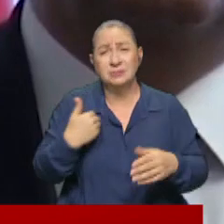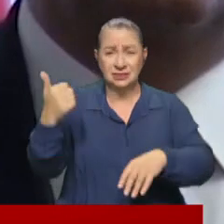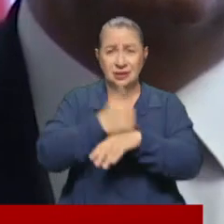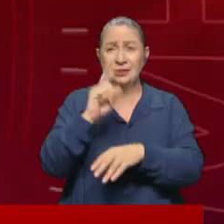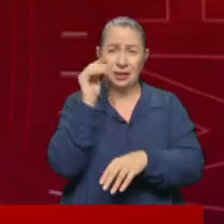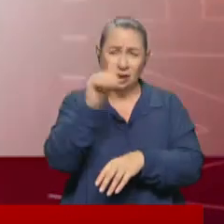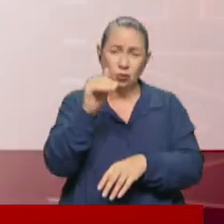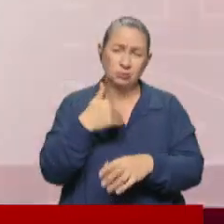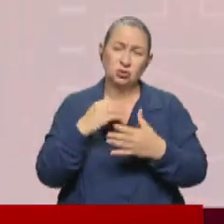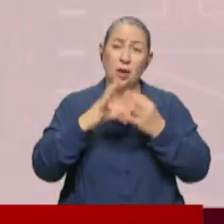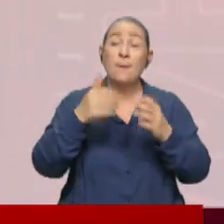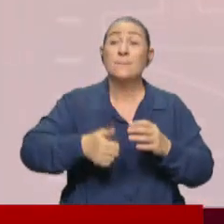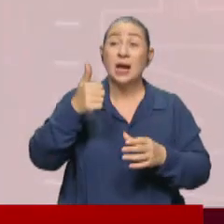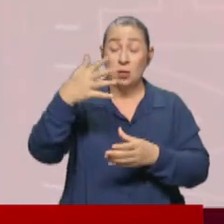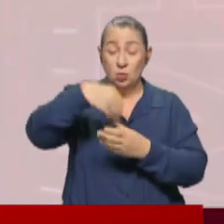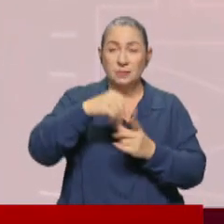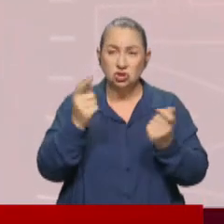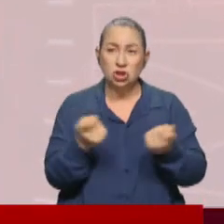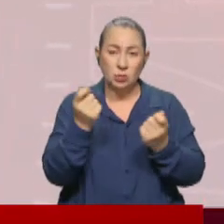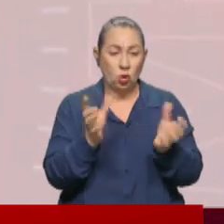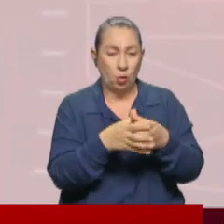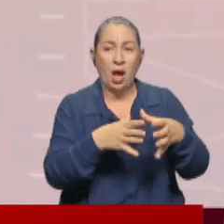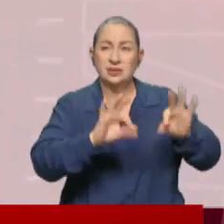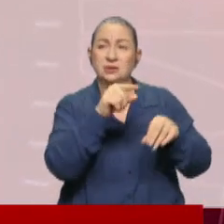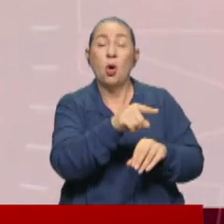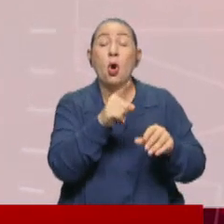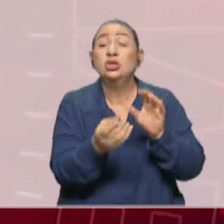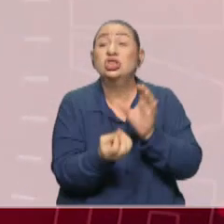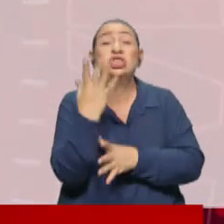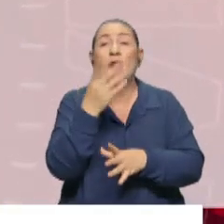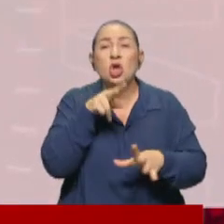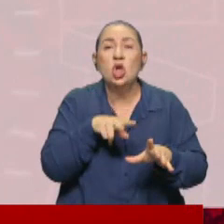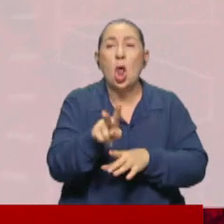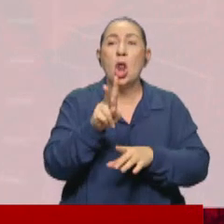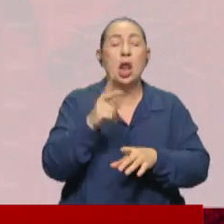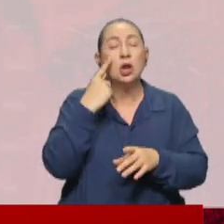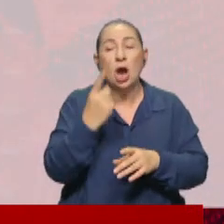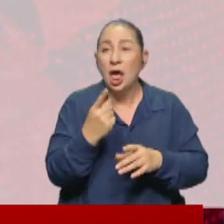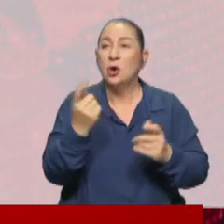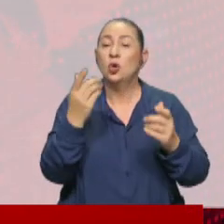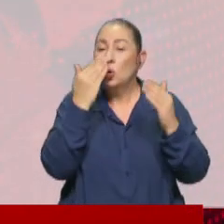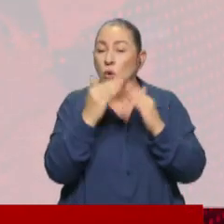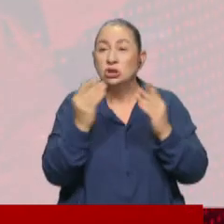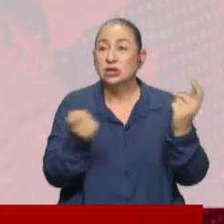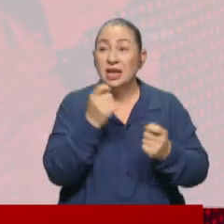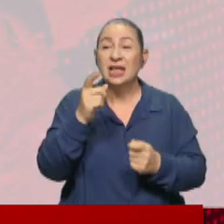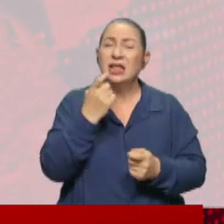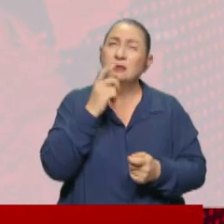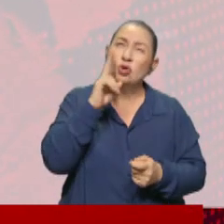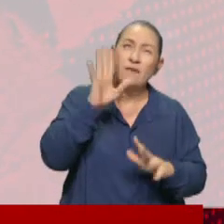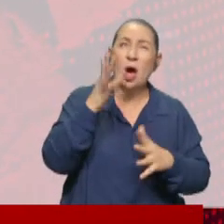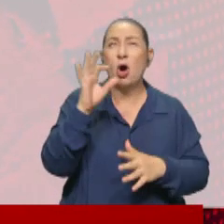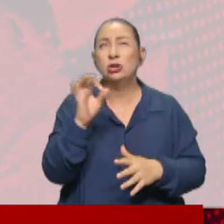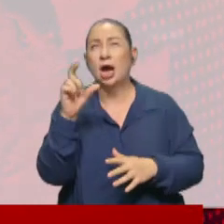geliyoruz çözeceğiz. Bakanlık bünyesinde bir çalışma grubu oluşturduk. Ortaya çıkacak yolu haritasına uygun çalışmayı yıl sonu ya da Ocak